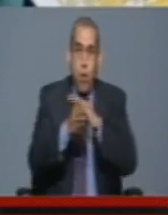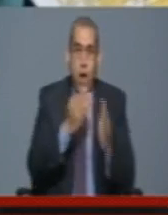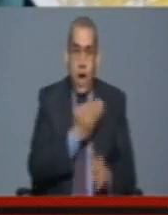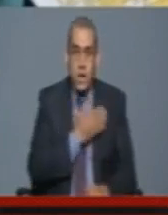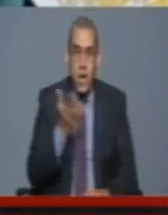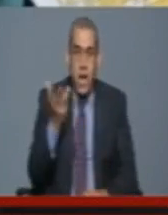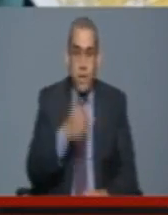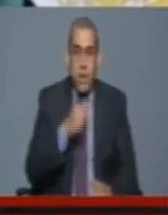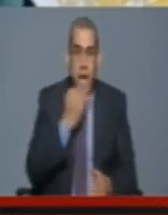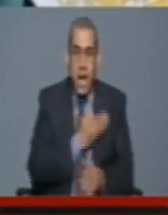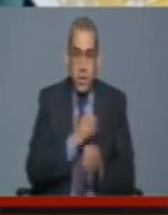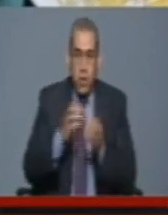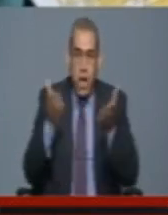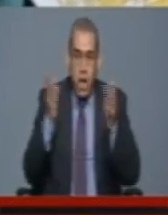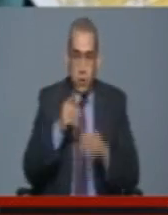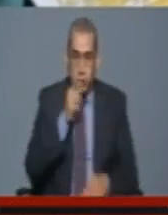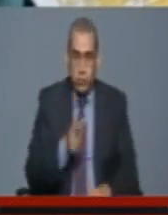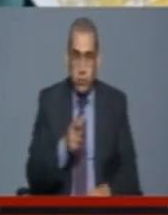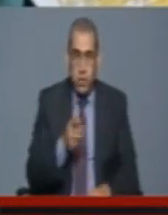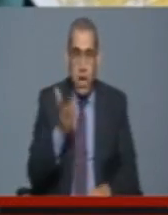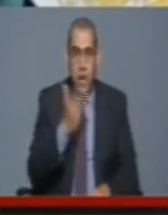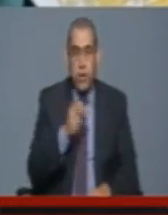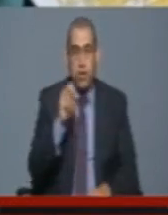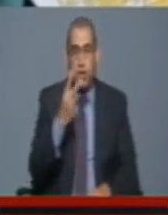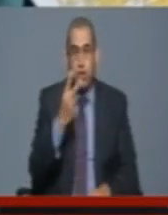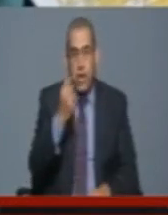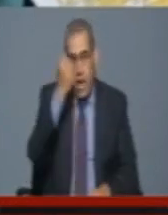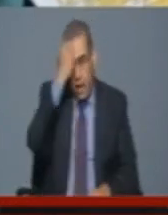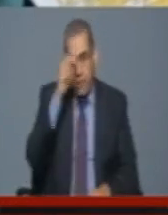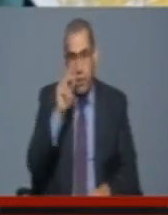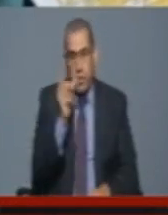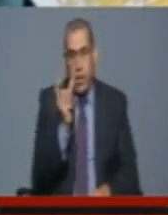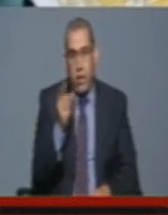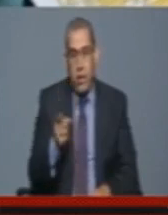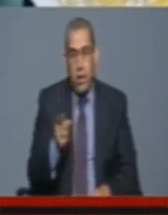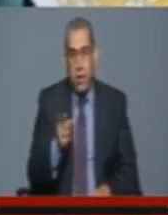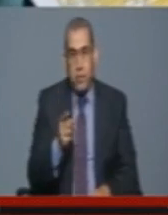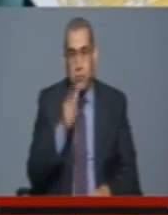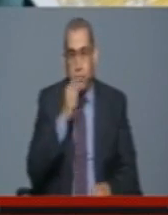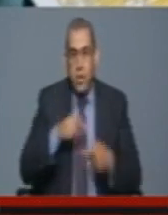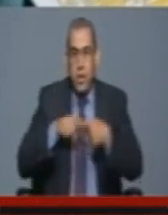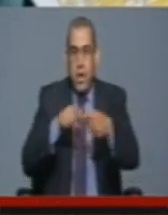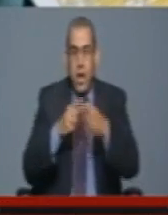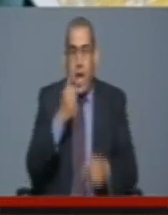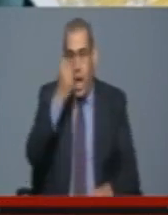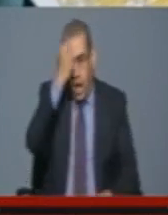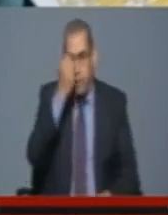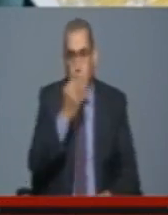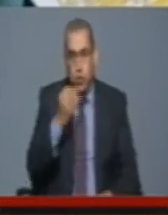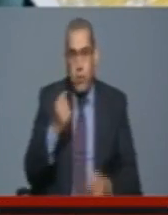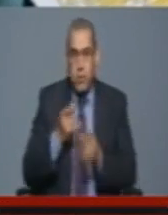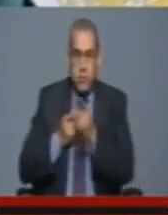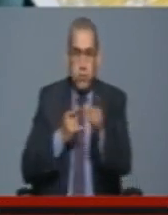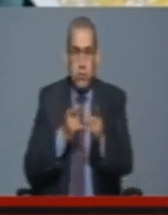إلى قطاع غزة أقصد حوالي 12,000 طن، نقلتهم 1,300 شاحنة، منهم